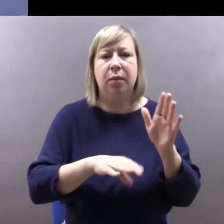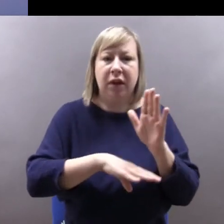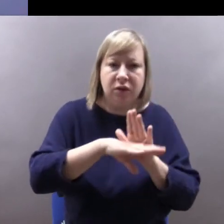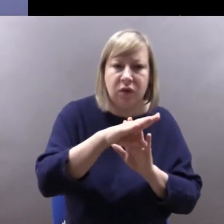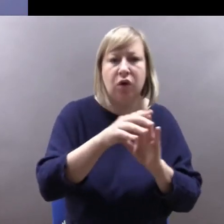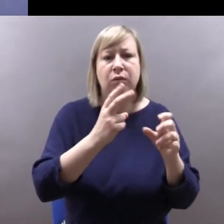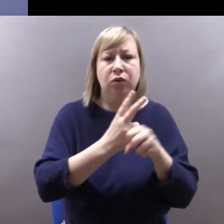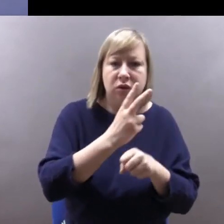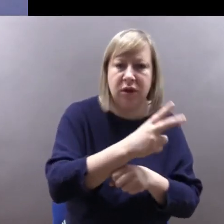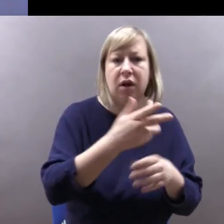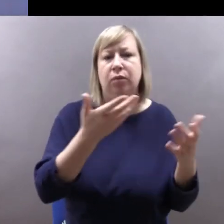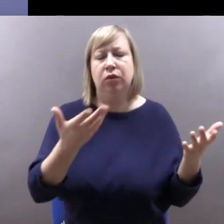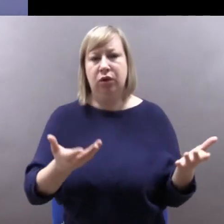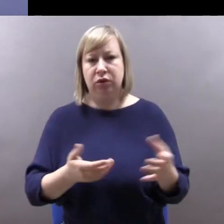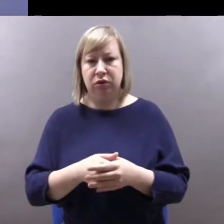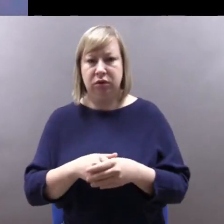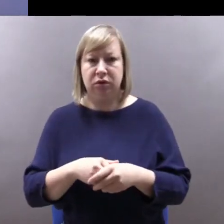dostępności do różnych